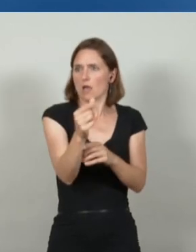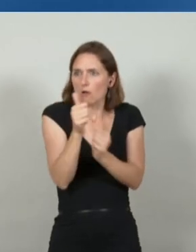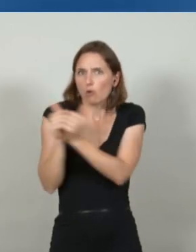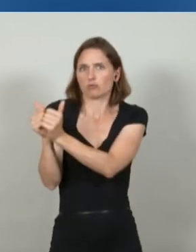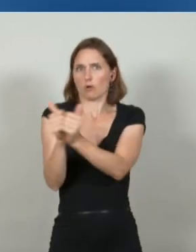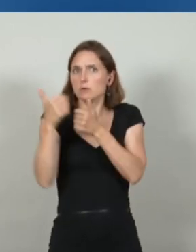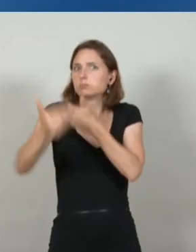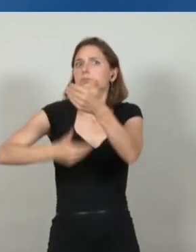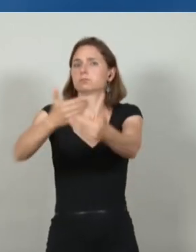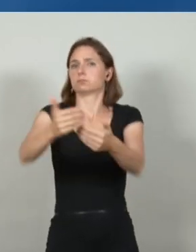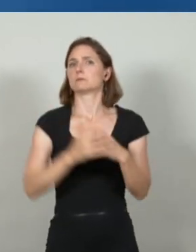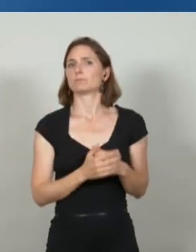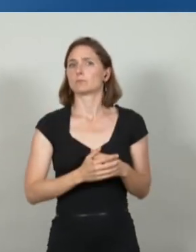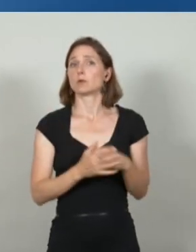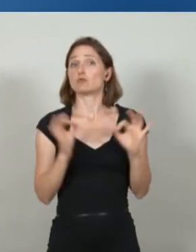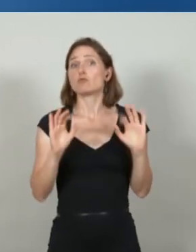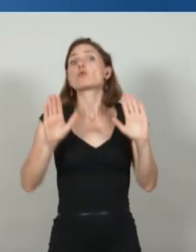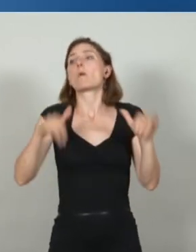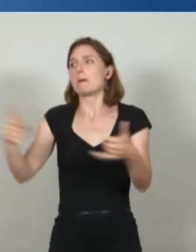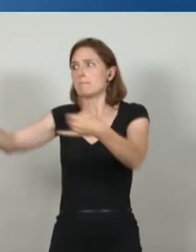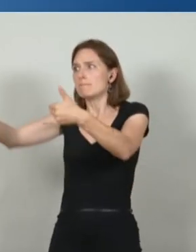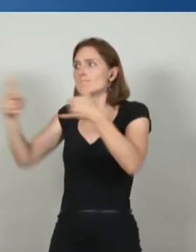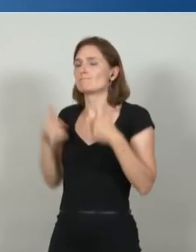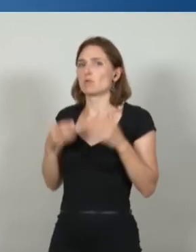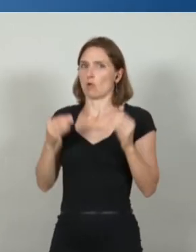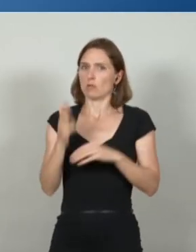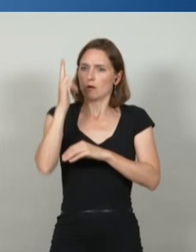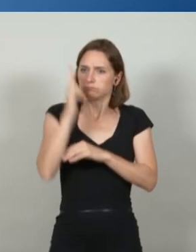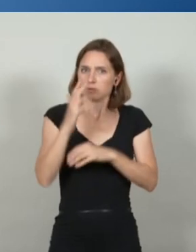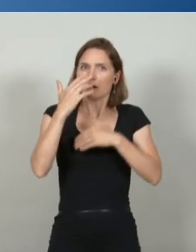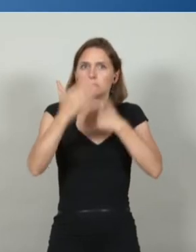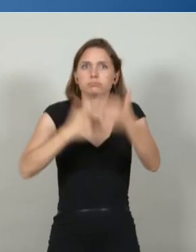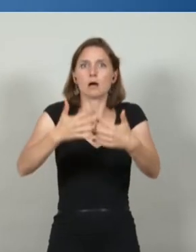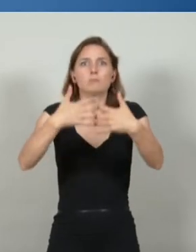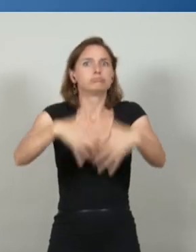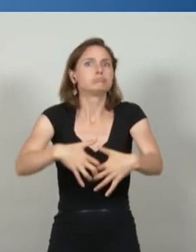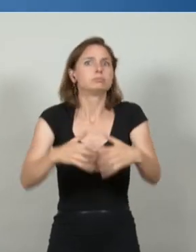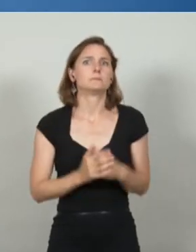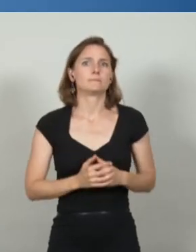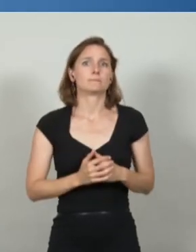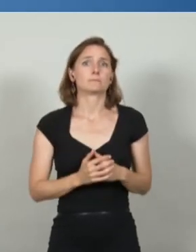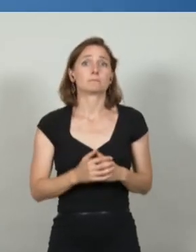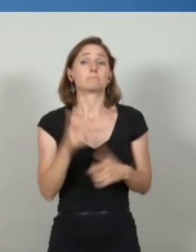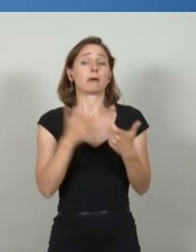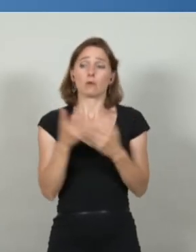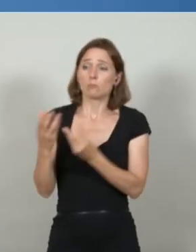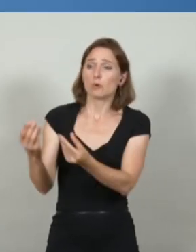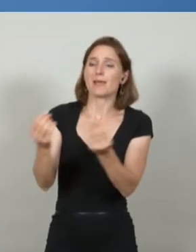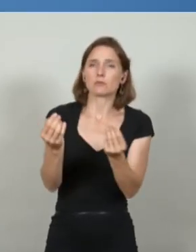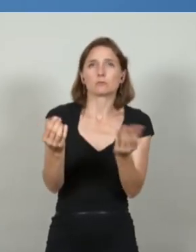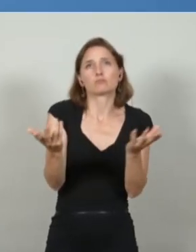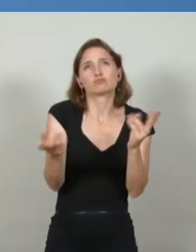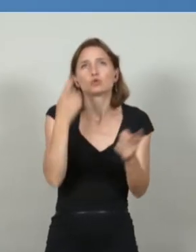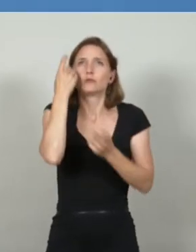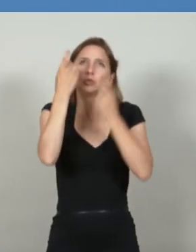a permis effectivement de mettre en dynamique que certains l'effet alors qu'il n'avait pas envisagé de le faire que d'autres l'auraient